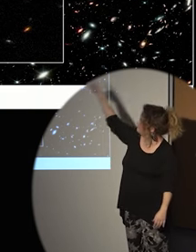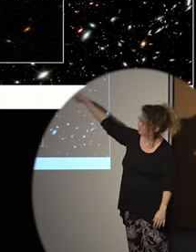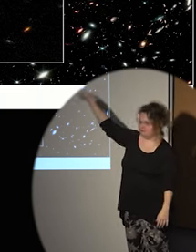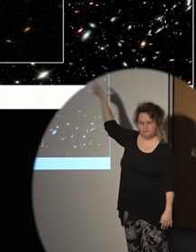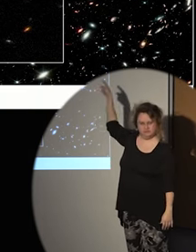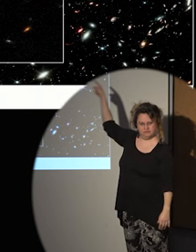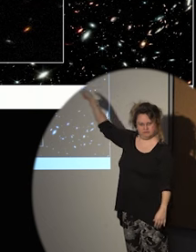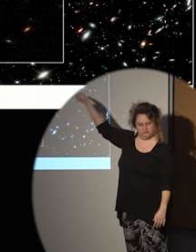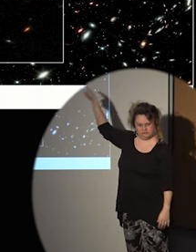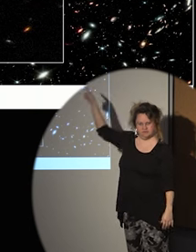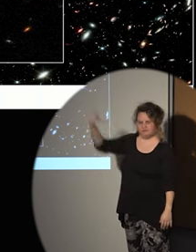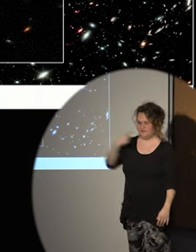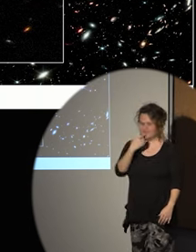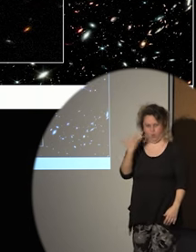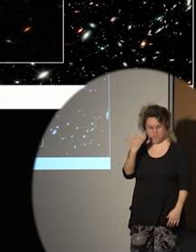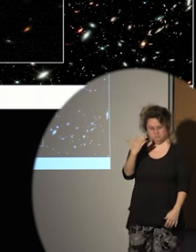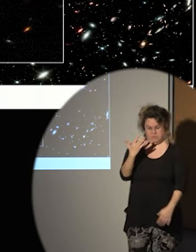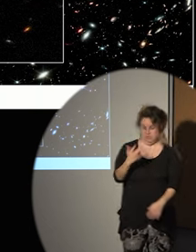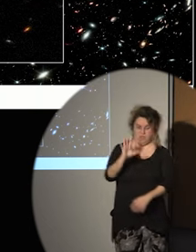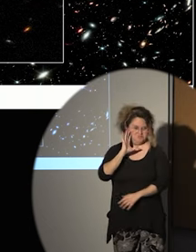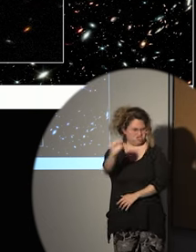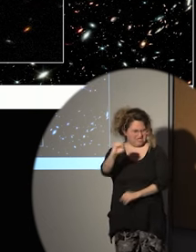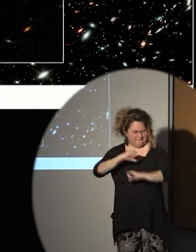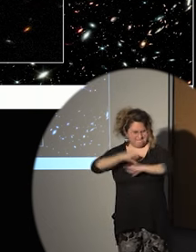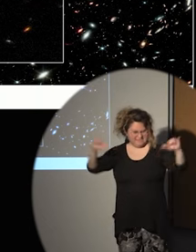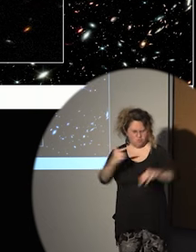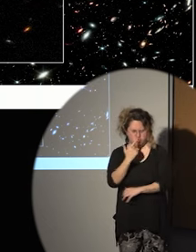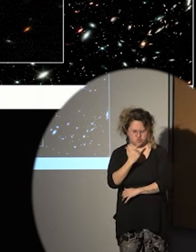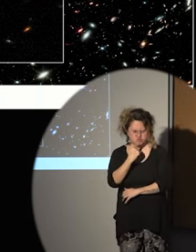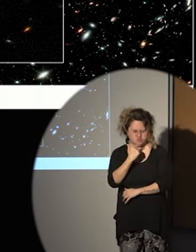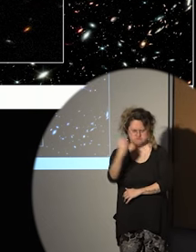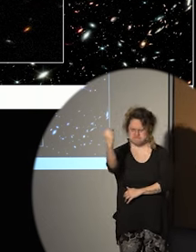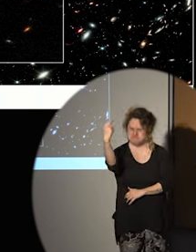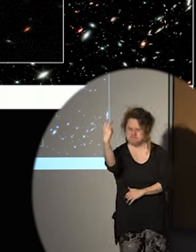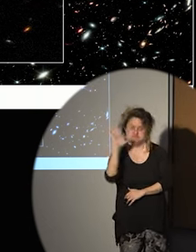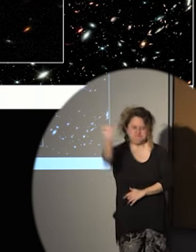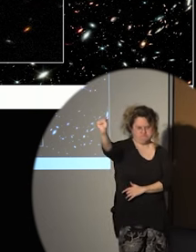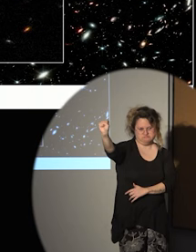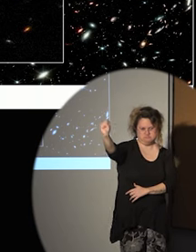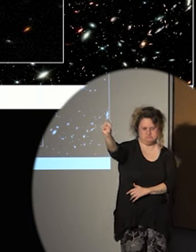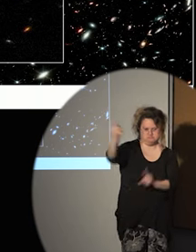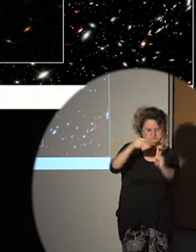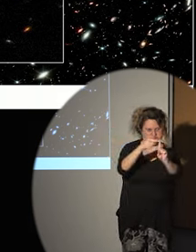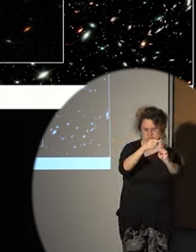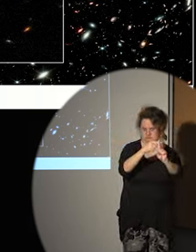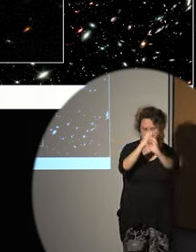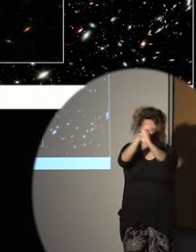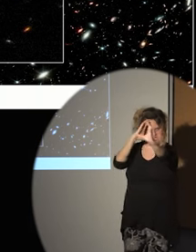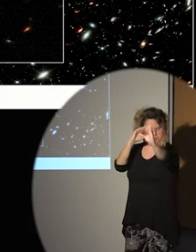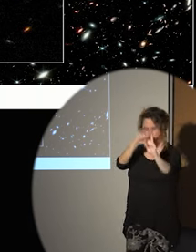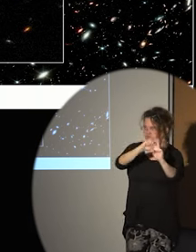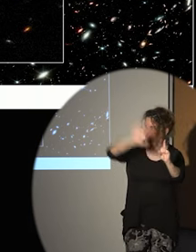méthode, c'est d'aller chercher les objets les plus rouges. Et voyez ici, c'est un zoom, une toute petite galaxie qui est